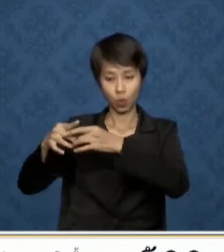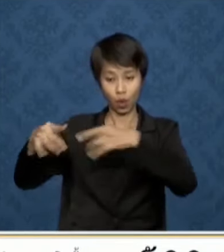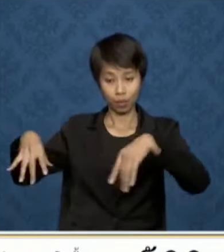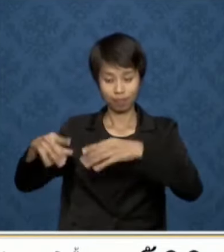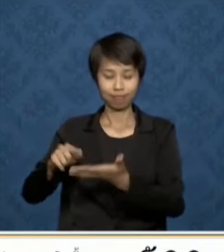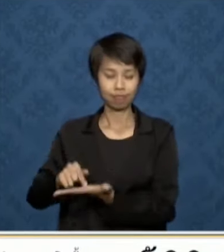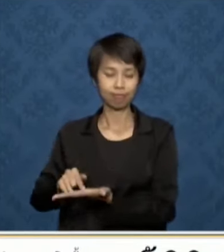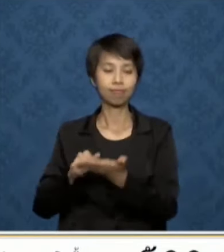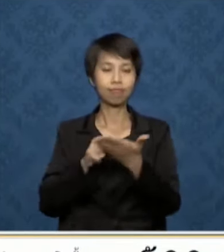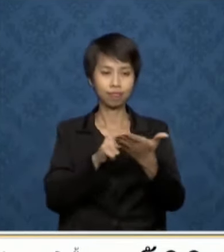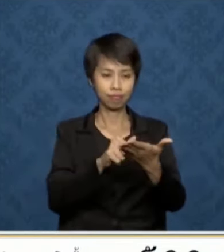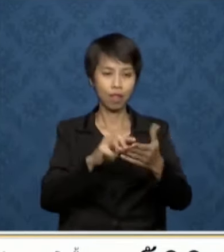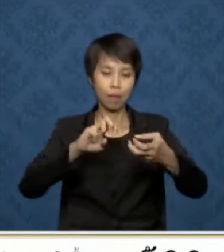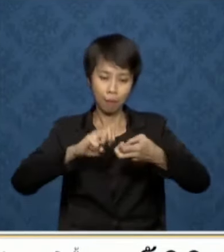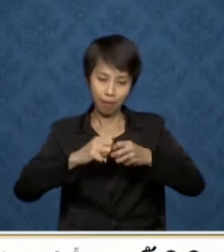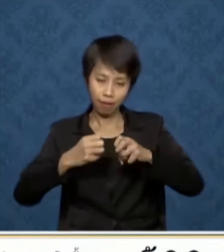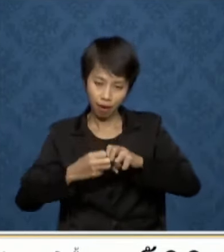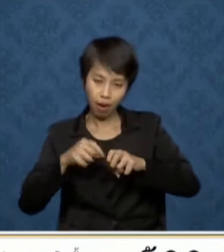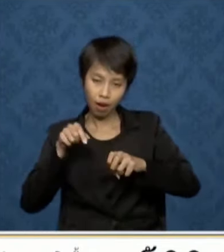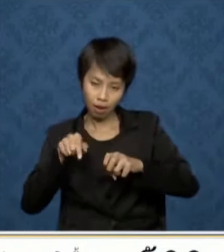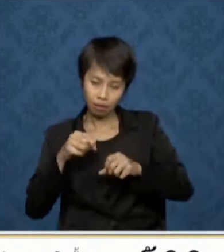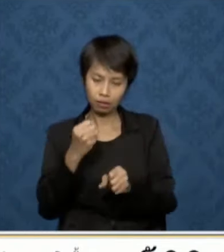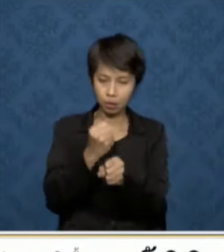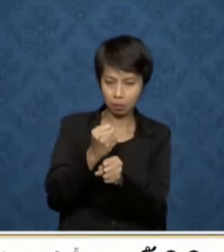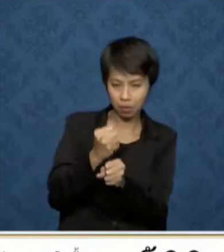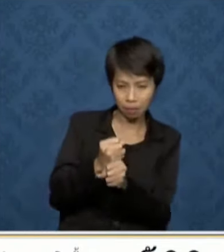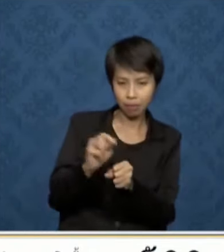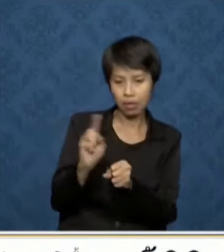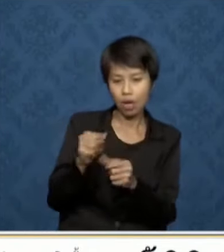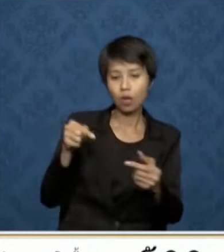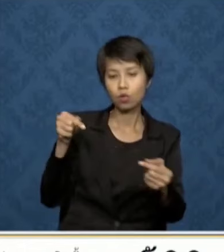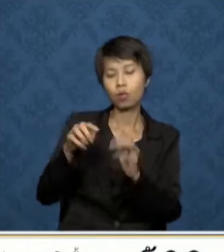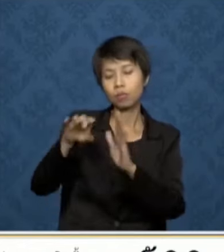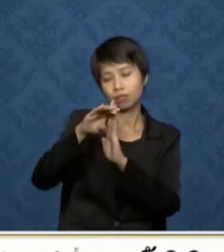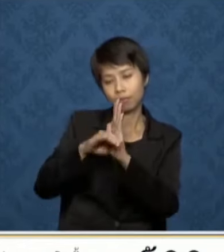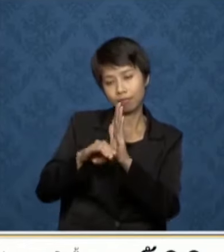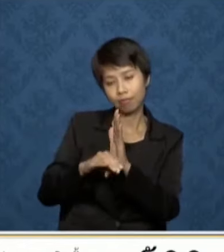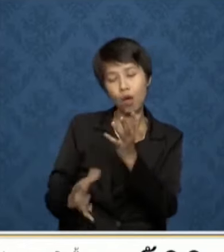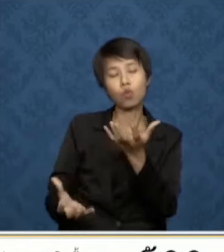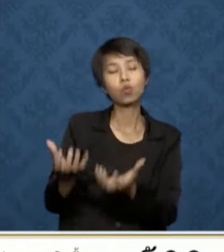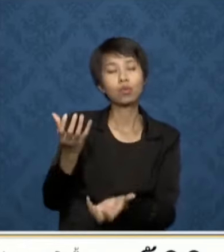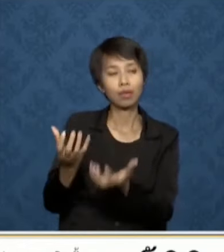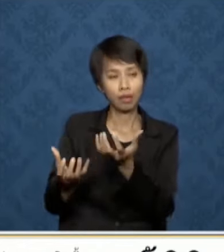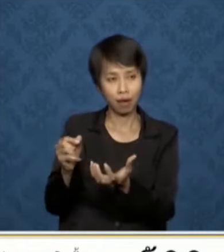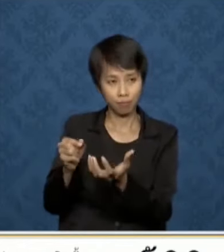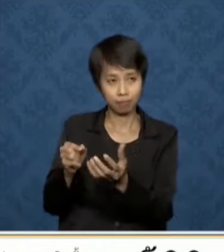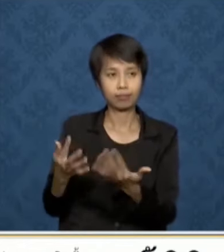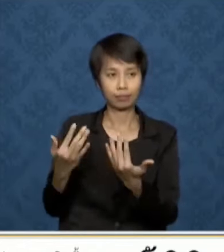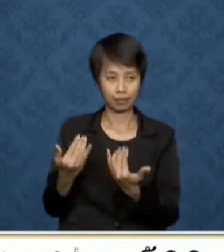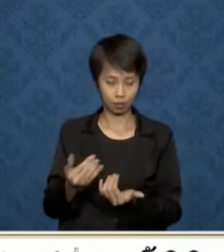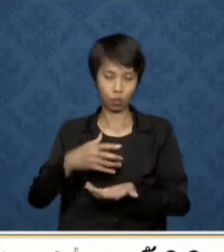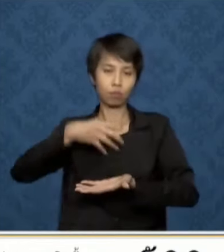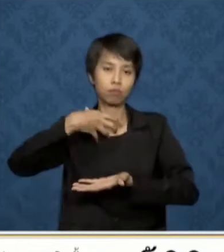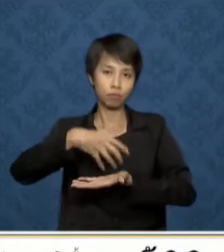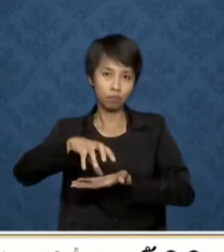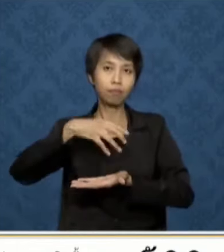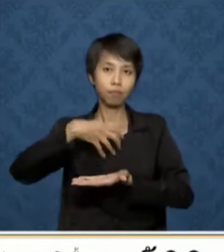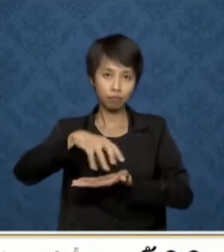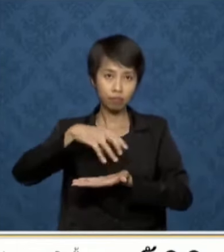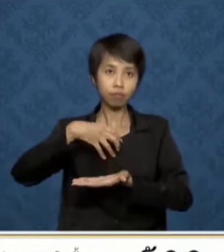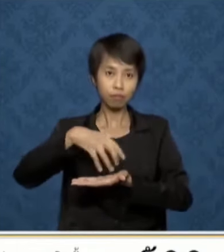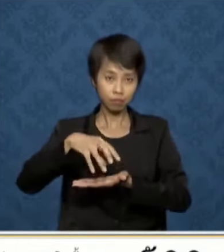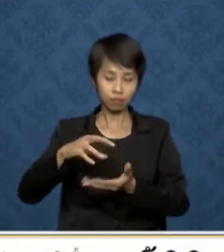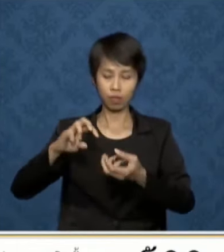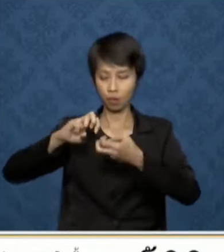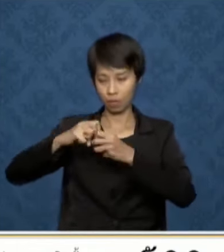ธวส journalsว่าปัญหาเนี่ยเขิดการเลอกปฏิบัติในกระบวนการยติธรมแล้เด irritatedจะไ่เรียงไปนะครับว่า